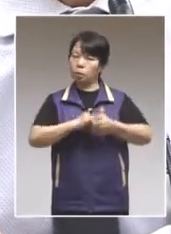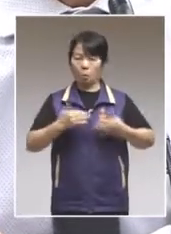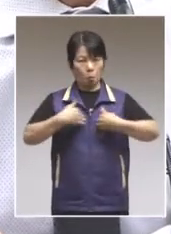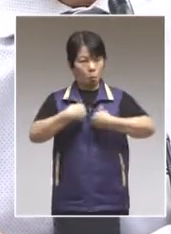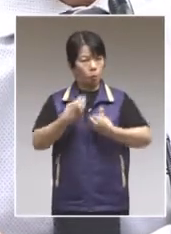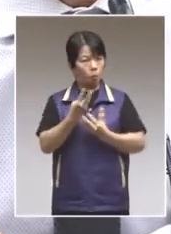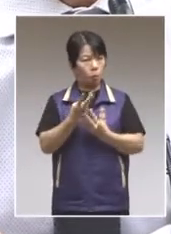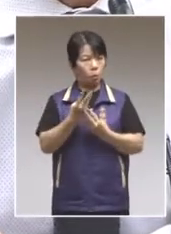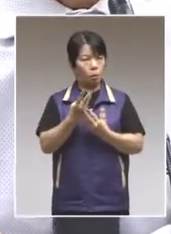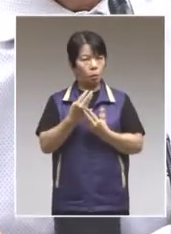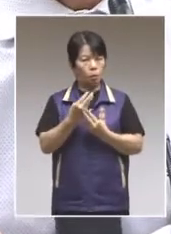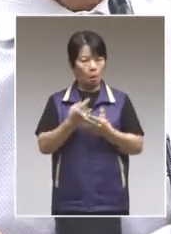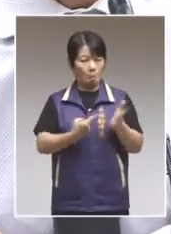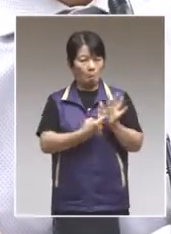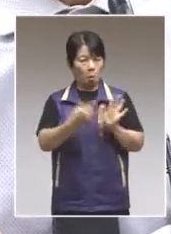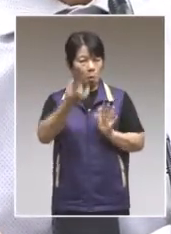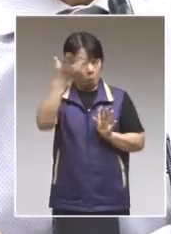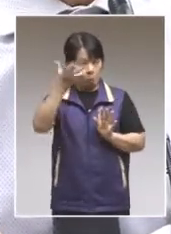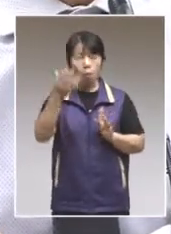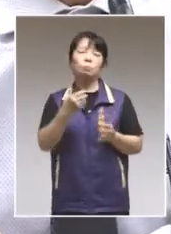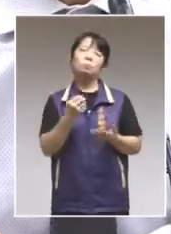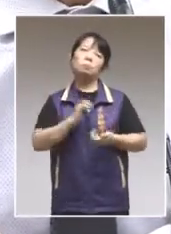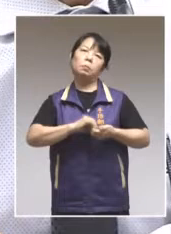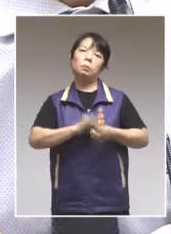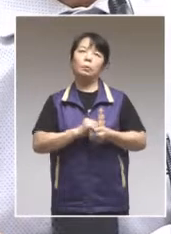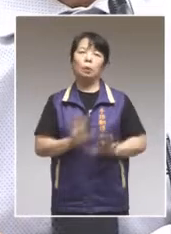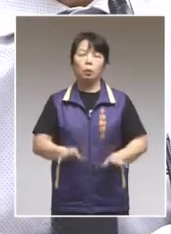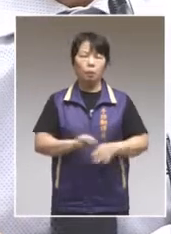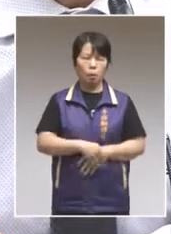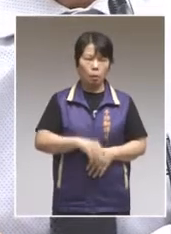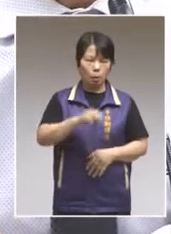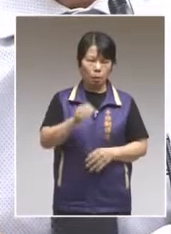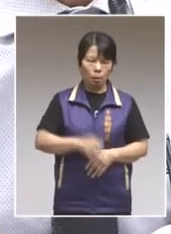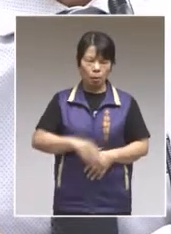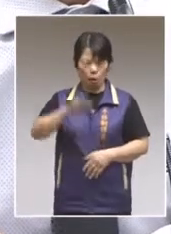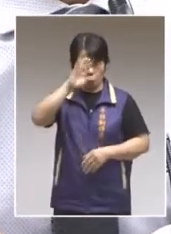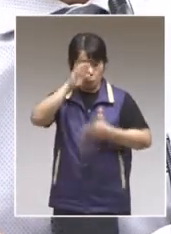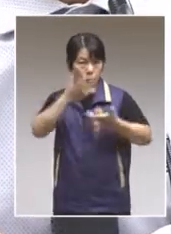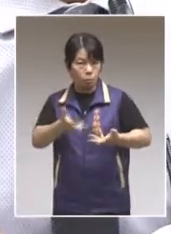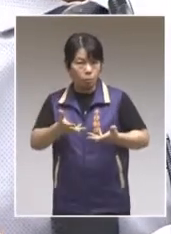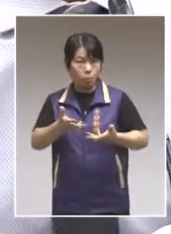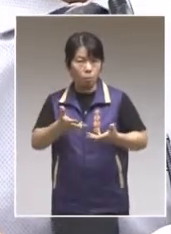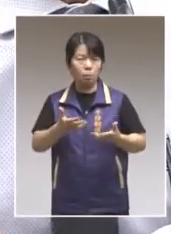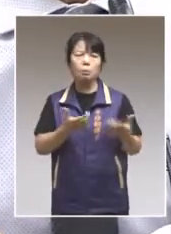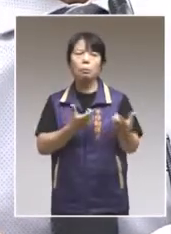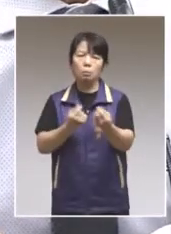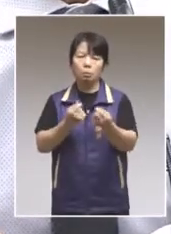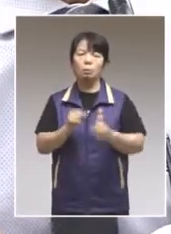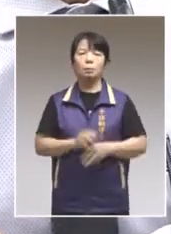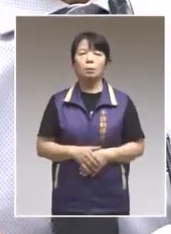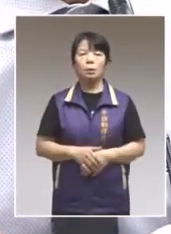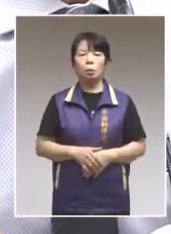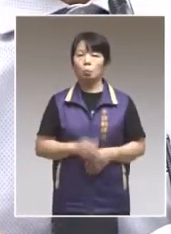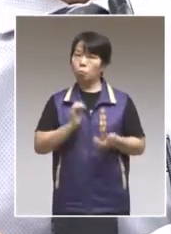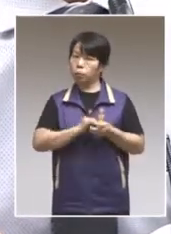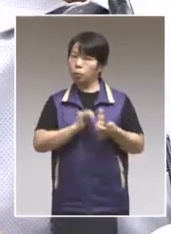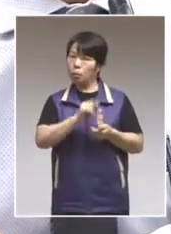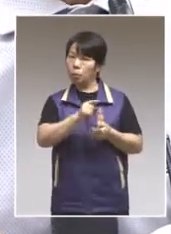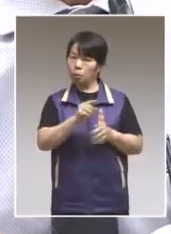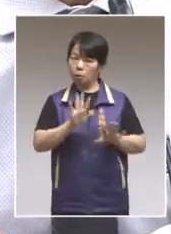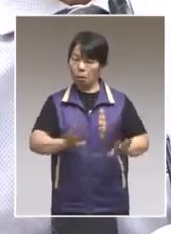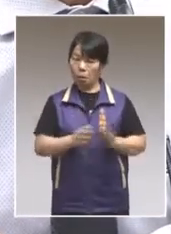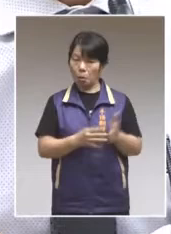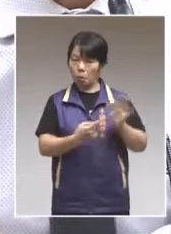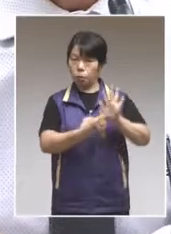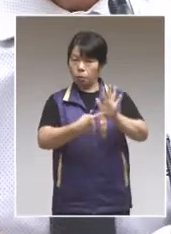一定是会有明显的发烧哦，就像今天这个重症的儿童一样，不见得他会出现明显的